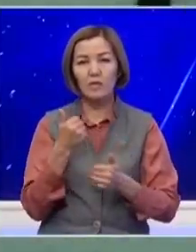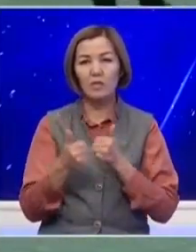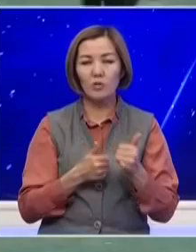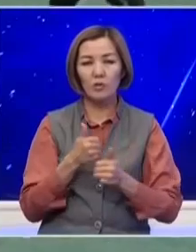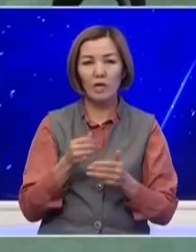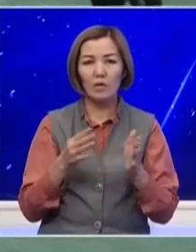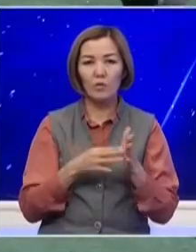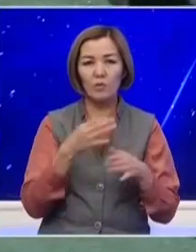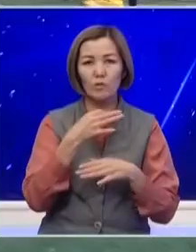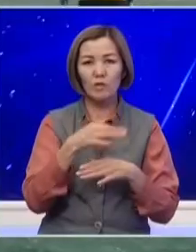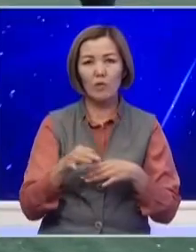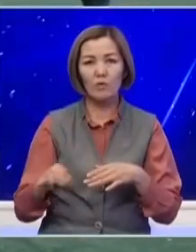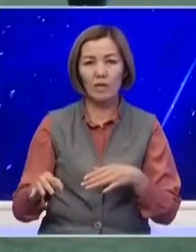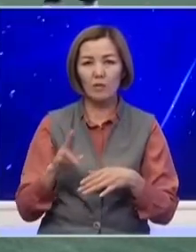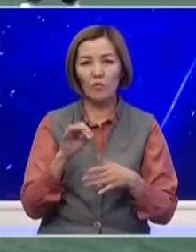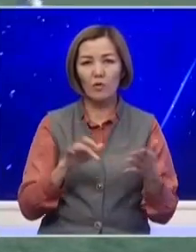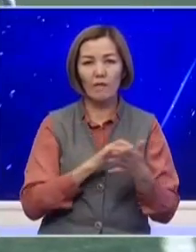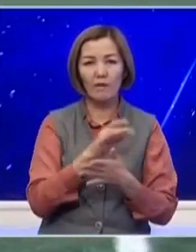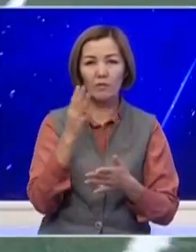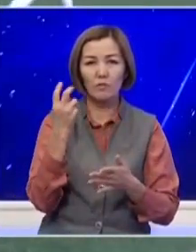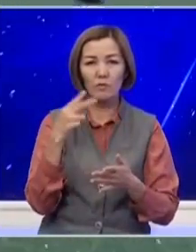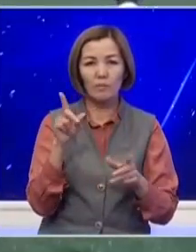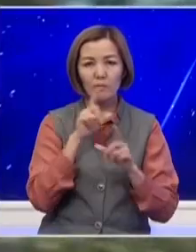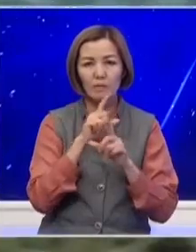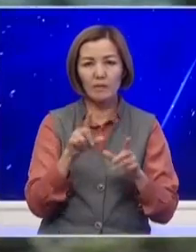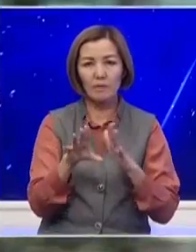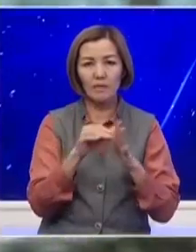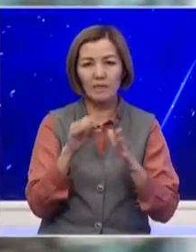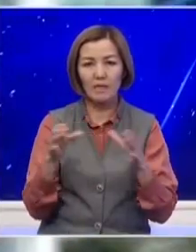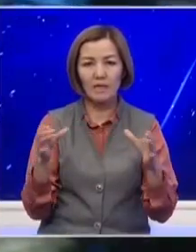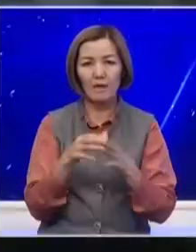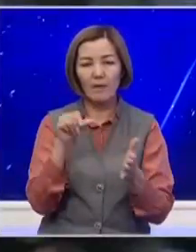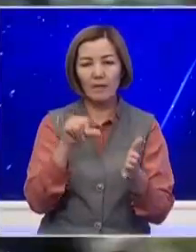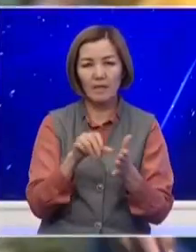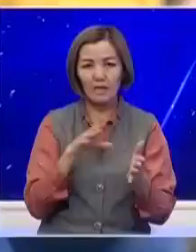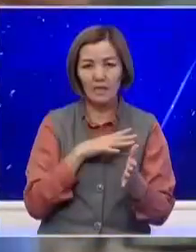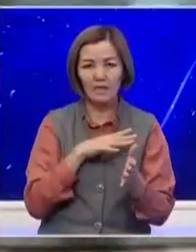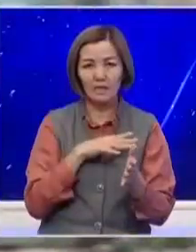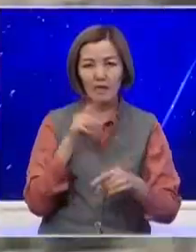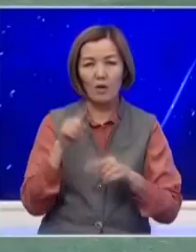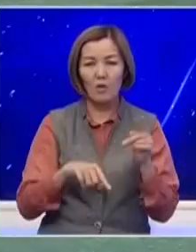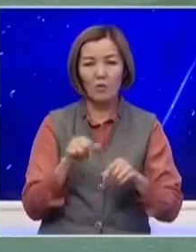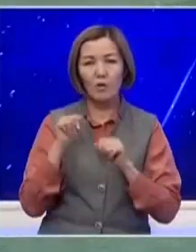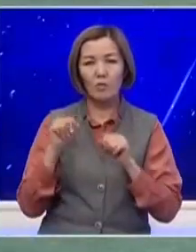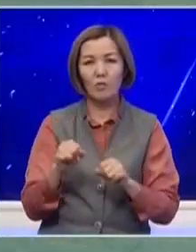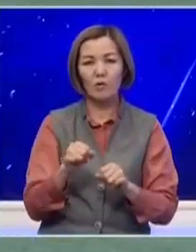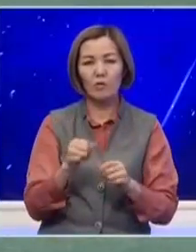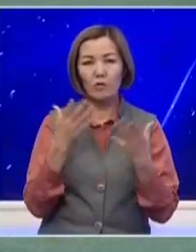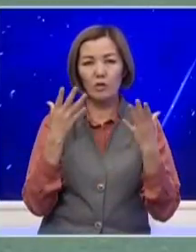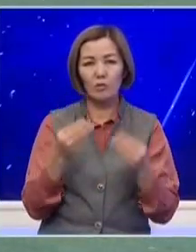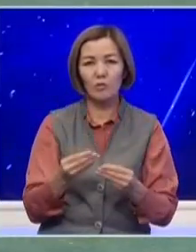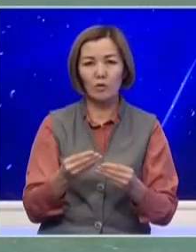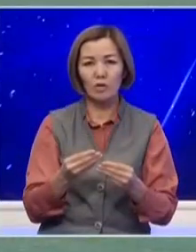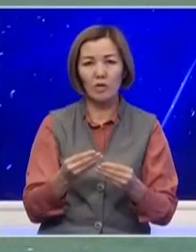өңірдегі 9 аудан мен Қонаев қаласындағы 425 мектептен іріктелген командалар қатысты. Айта кетерлігі,